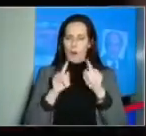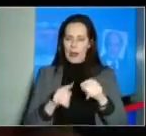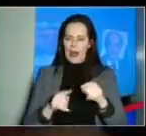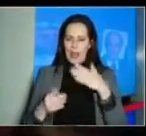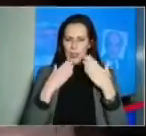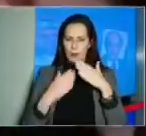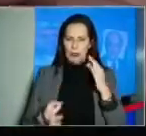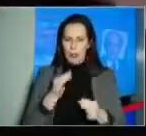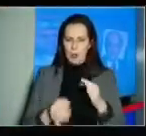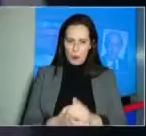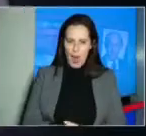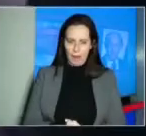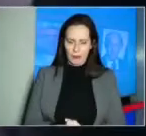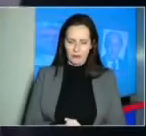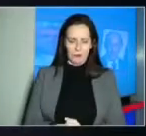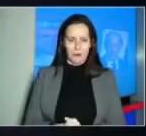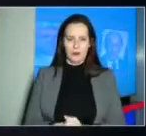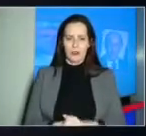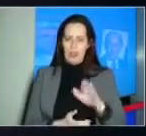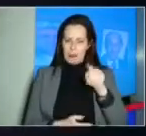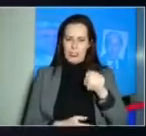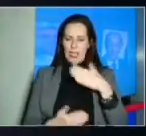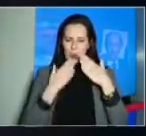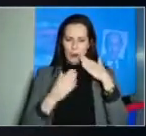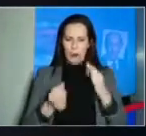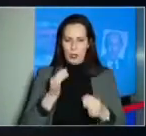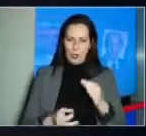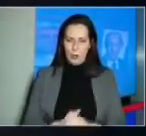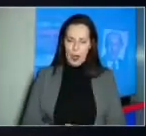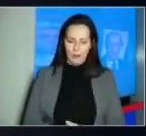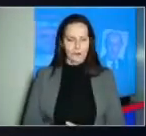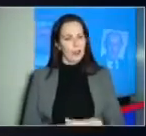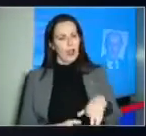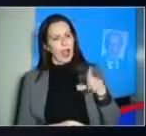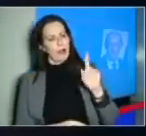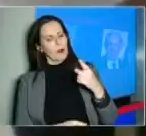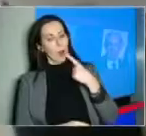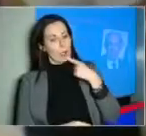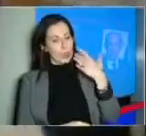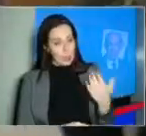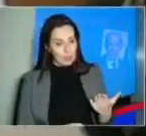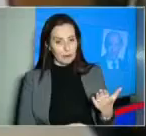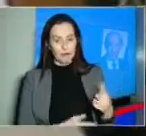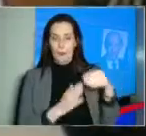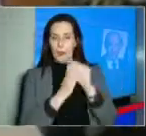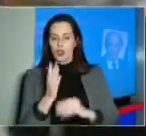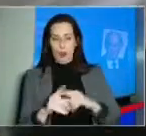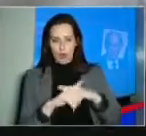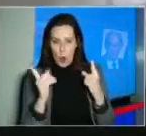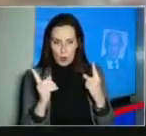בסופו של דבר לדיון משפטי. אין ספק שגם זה יגיע לדיון משפטי. אבל בוא ניקח, נניח ברשימה